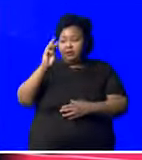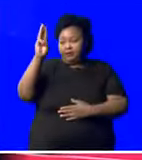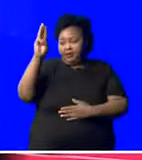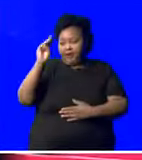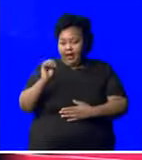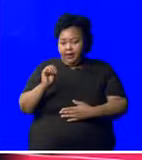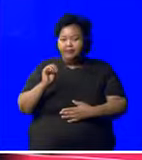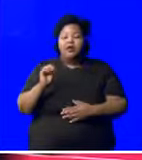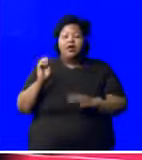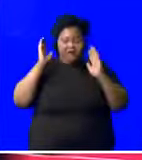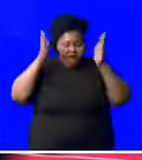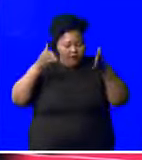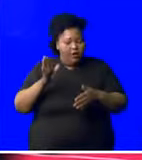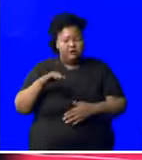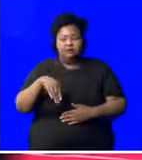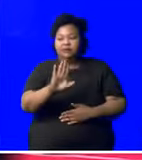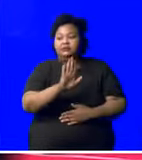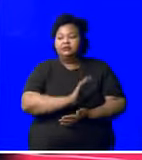bayethi